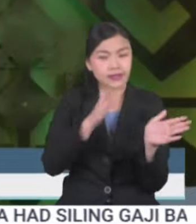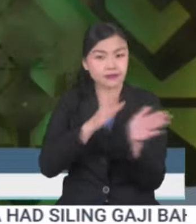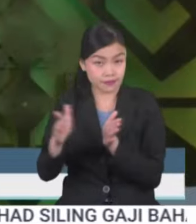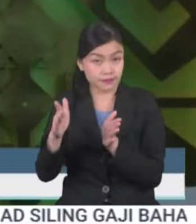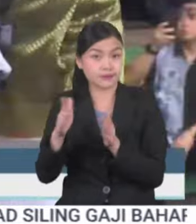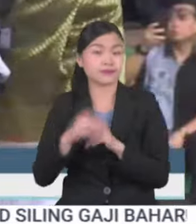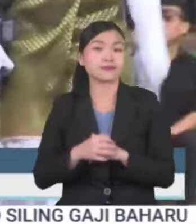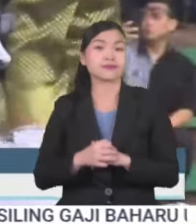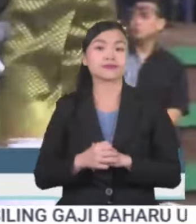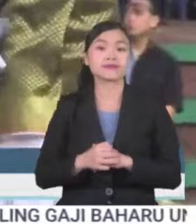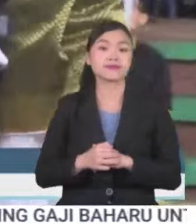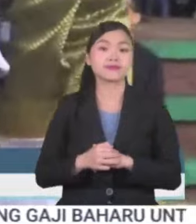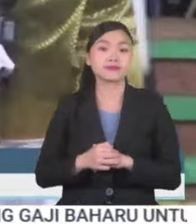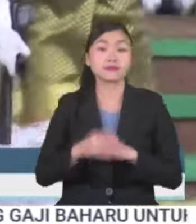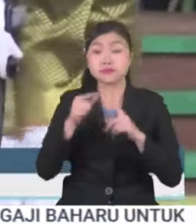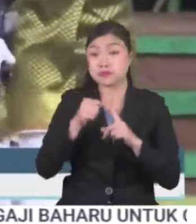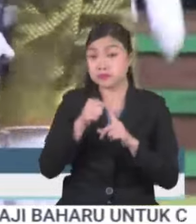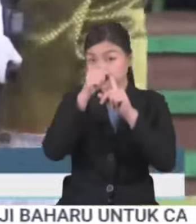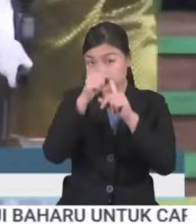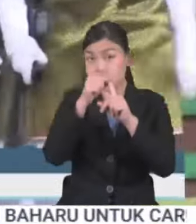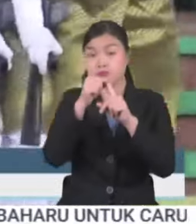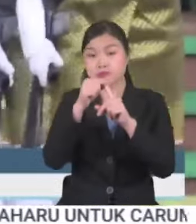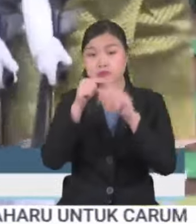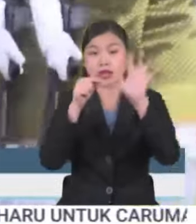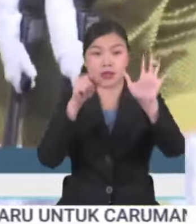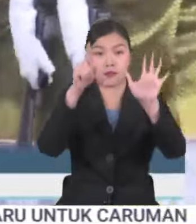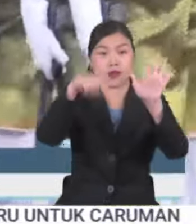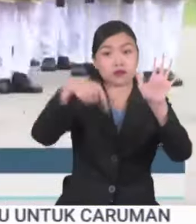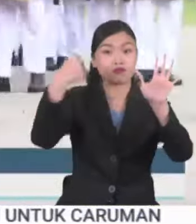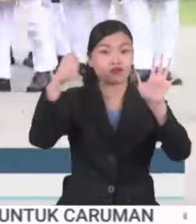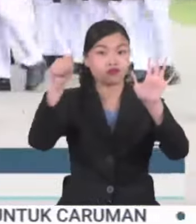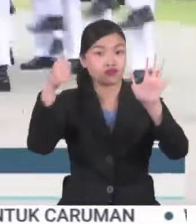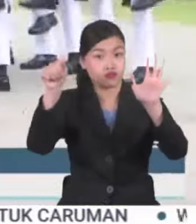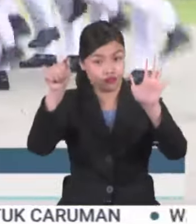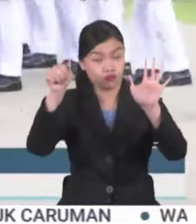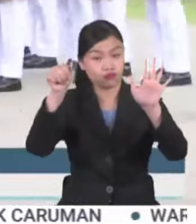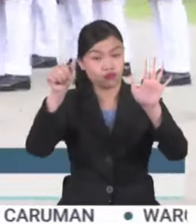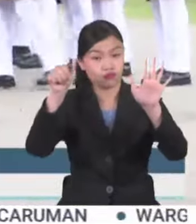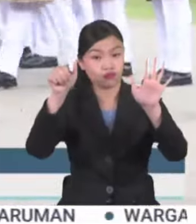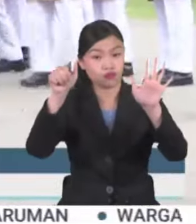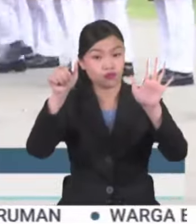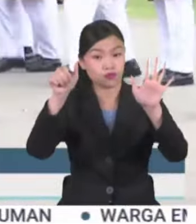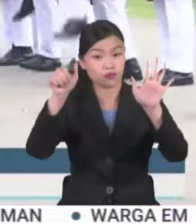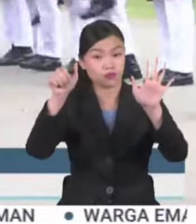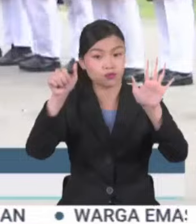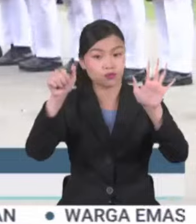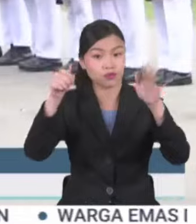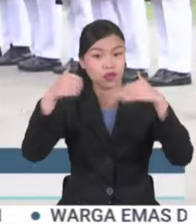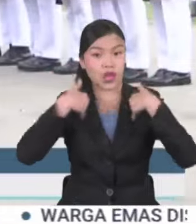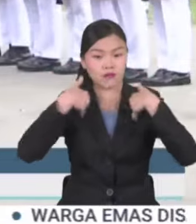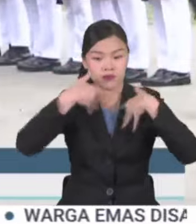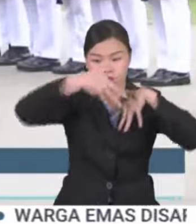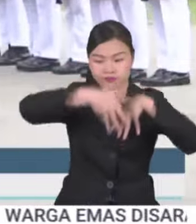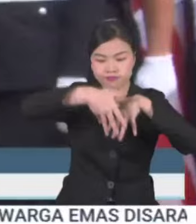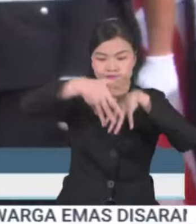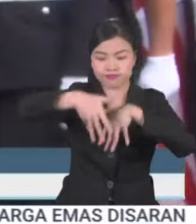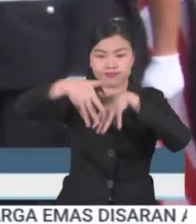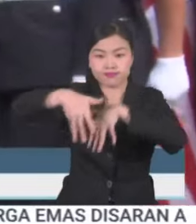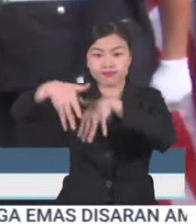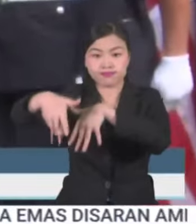acara itu nanti terutama pada 5 hari bulan Oktober iaitu perbarisan